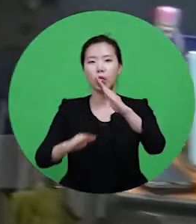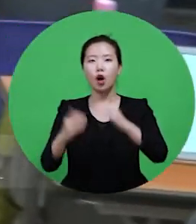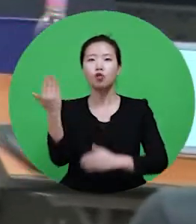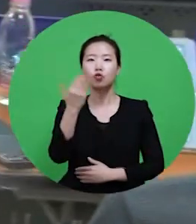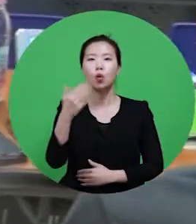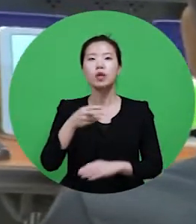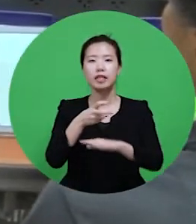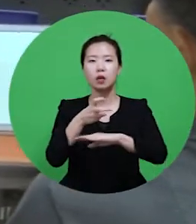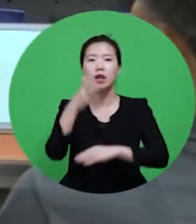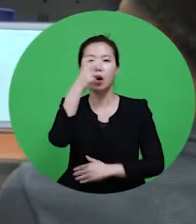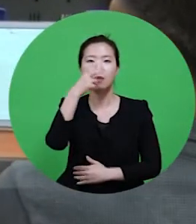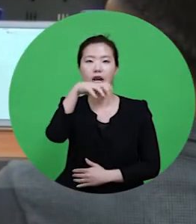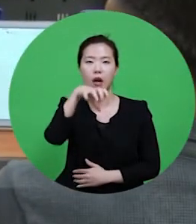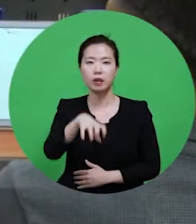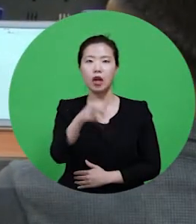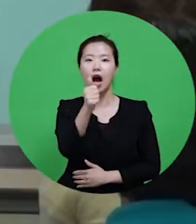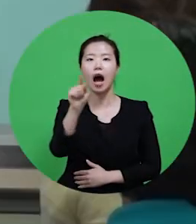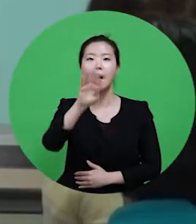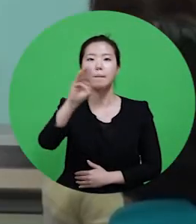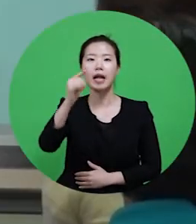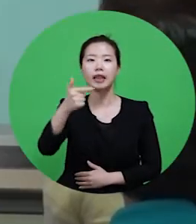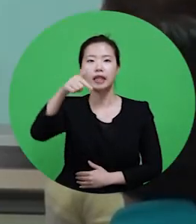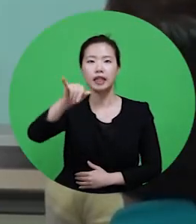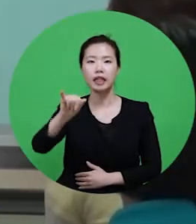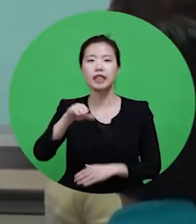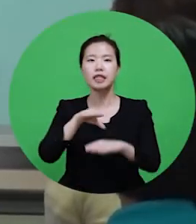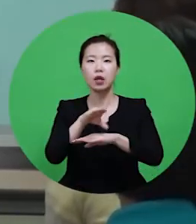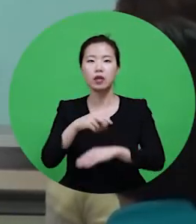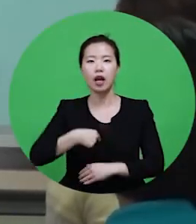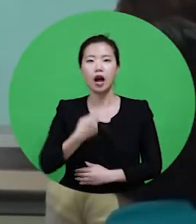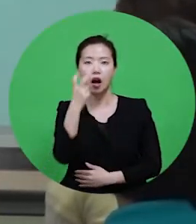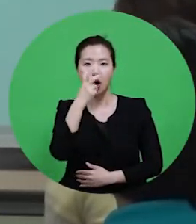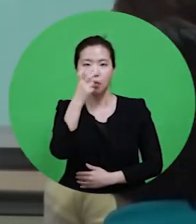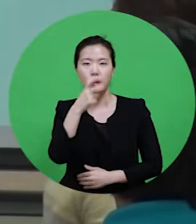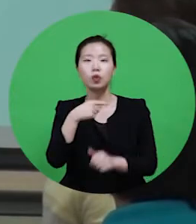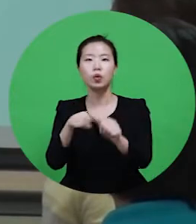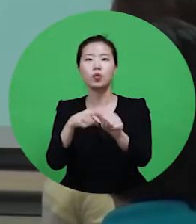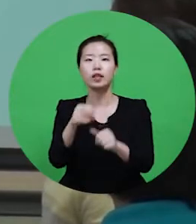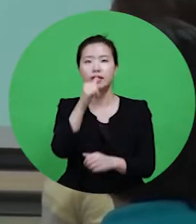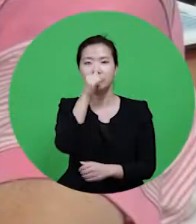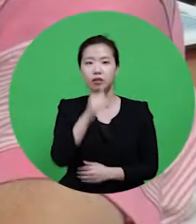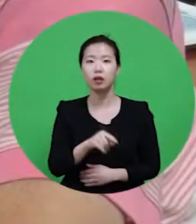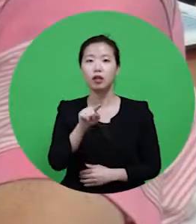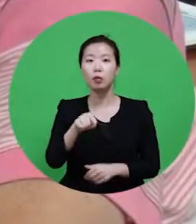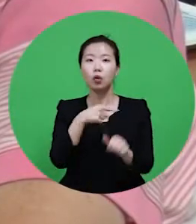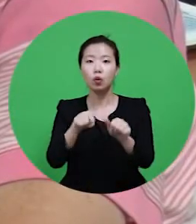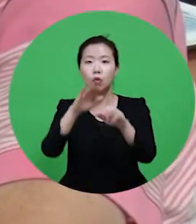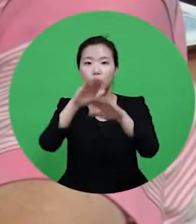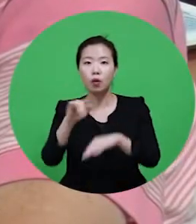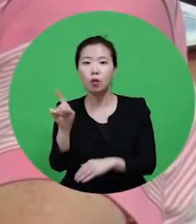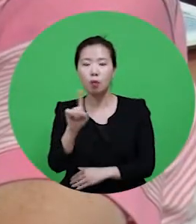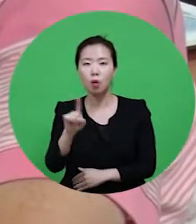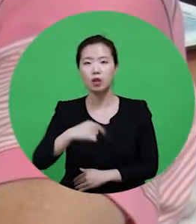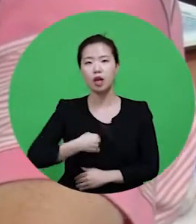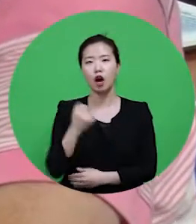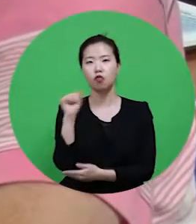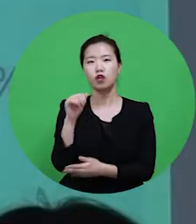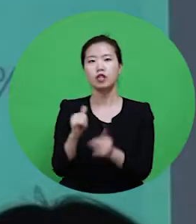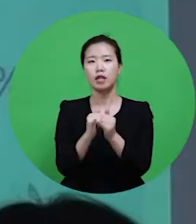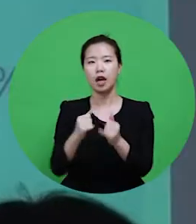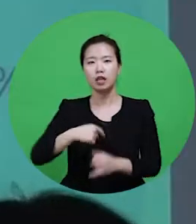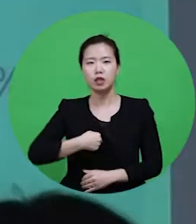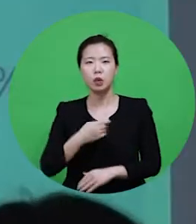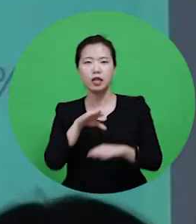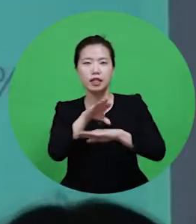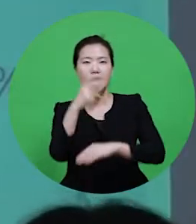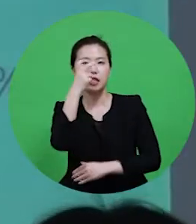교통안전공단 구로자동차 검사소에서 하반기 자동차 자가정비 교실이 열렸습니다. 이번 교실은 자가운전자들이